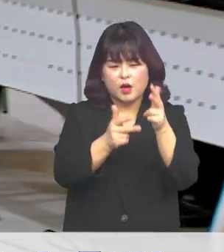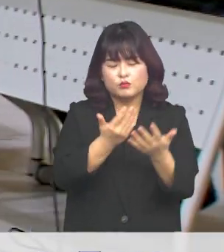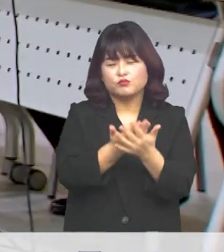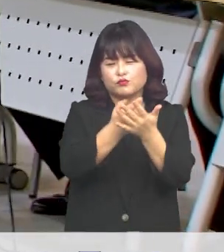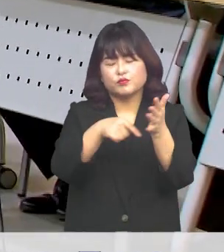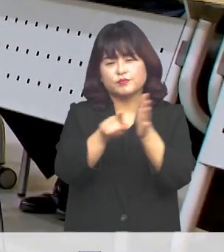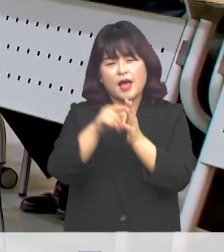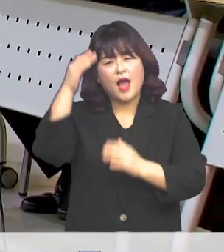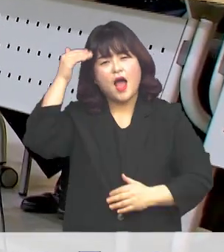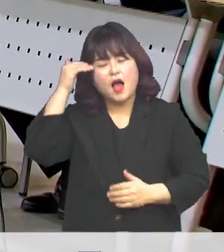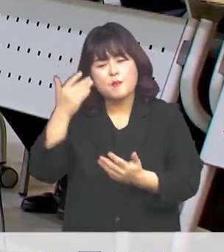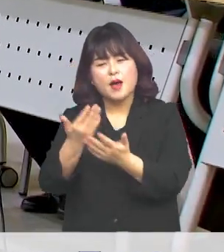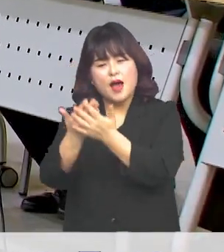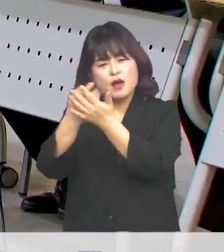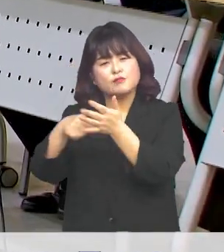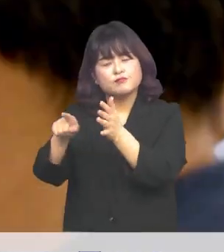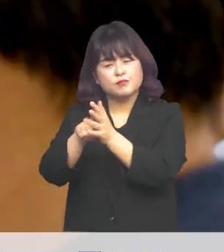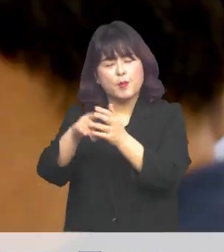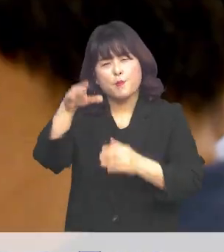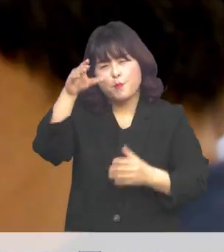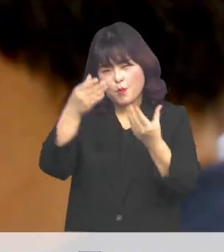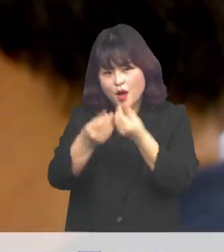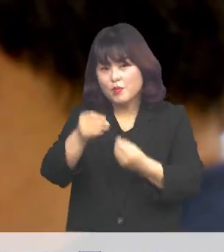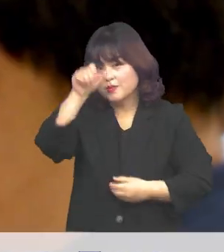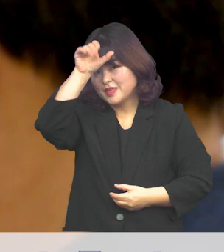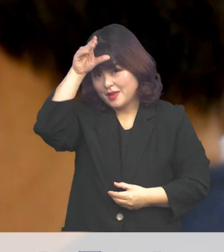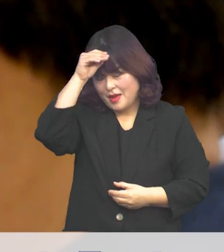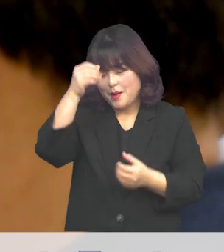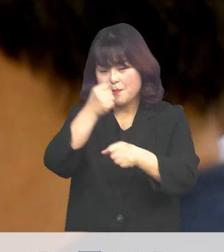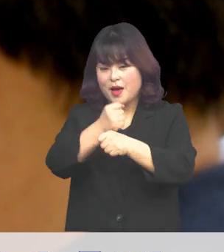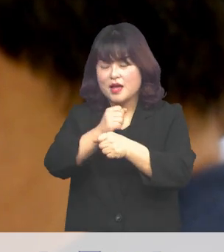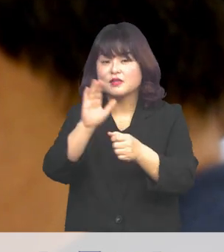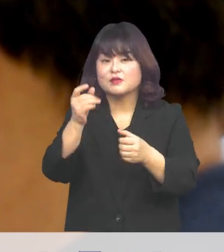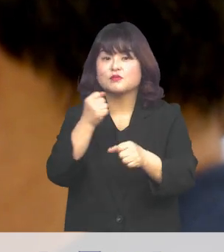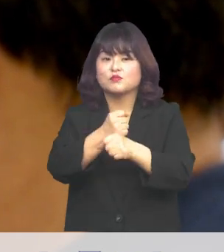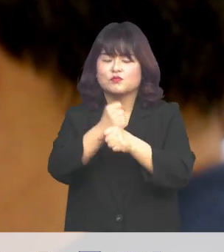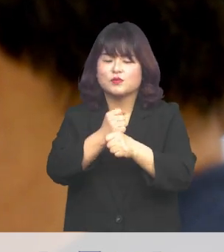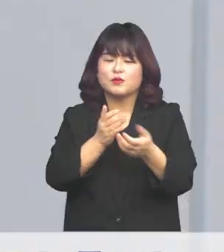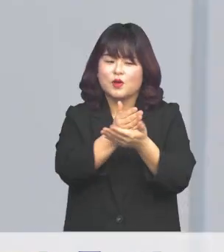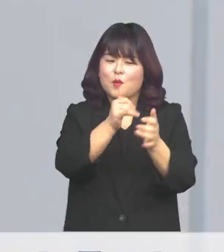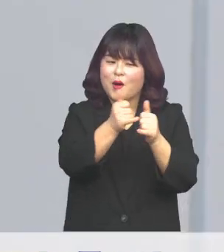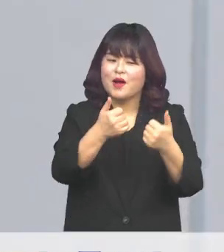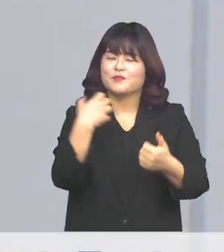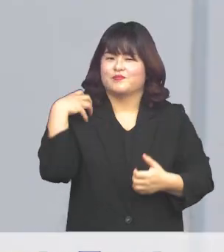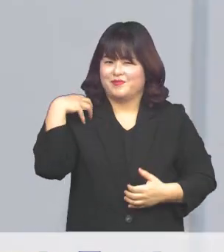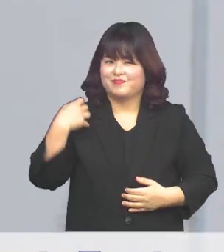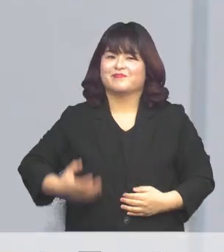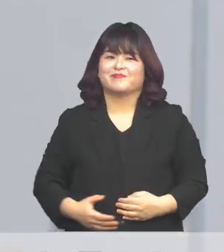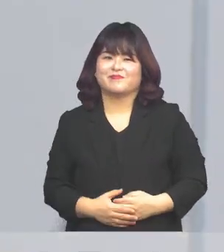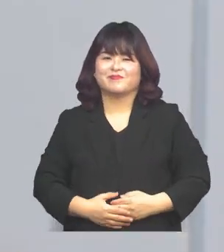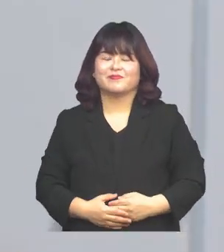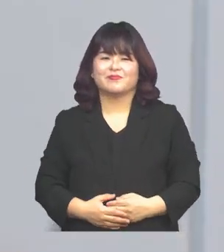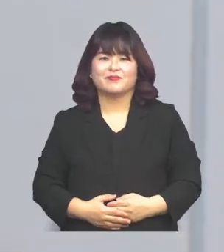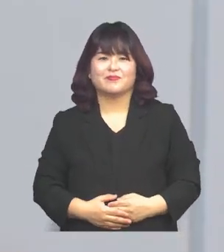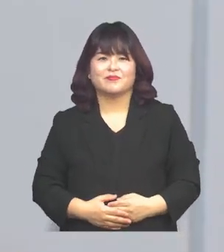정책이 대한민국 반도체 산업 정책의 모범 사례로 반영될 수 있도록 싱크탱크 역할을